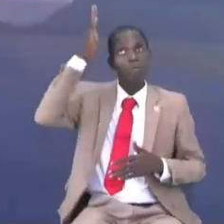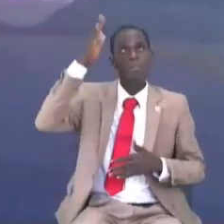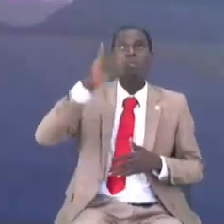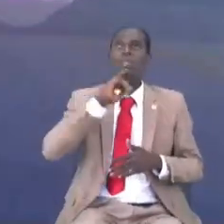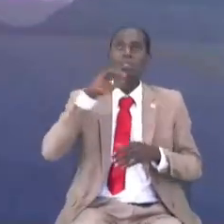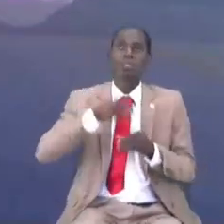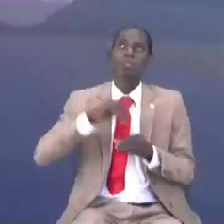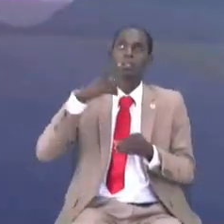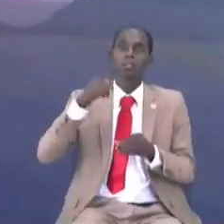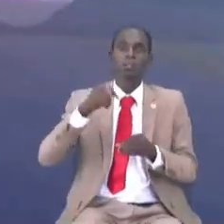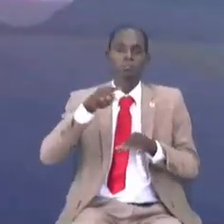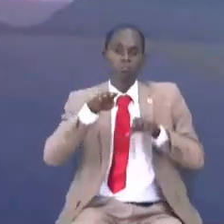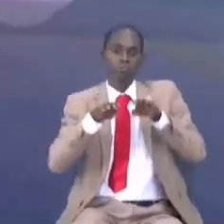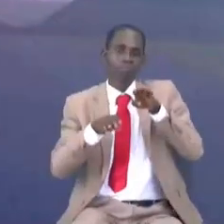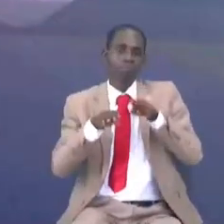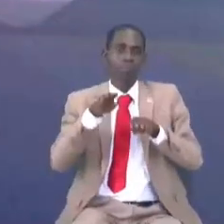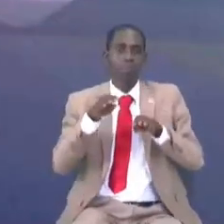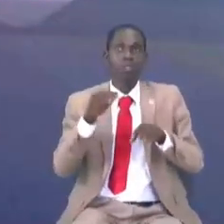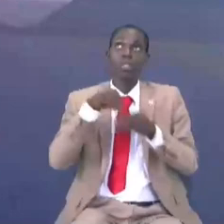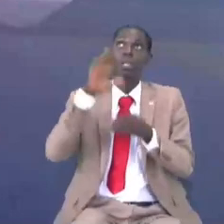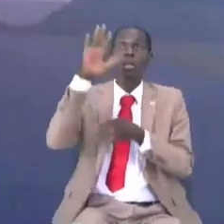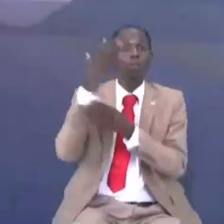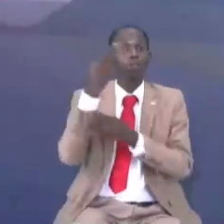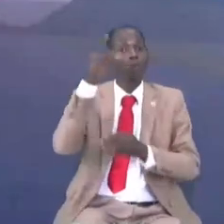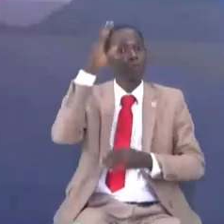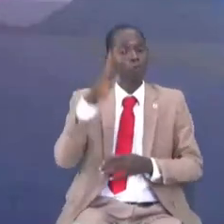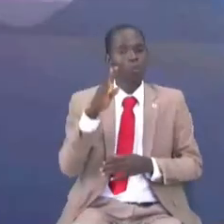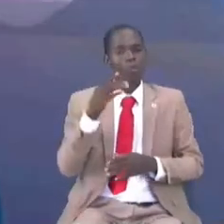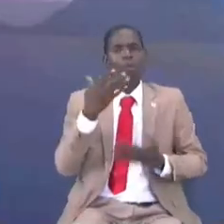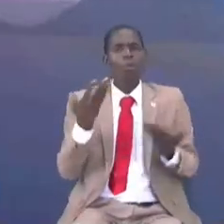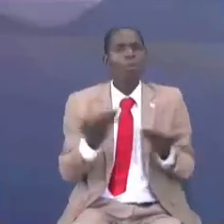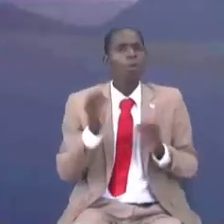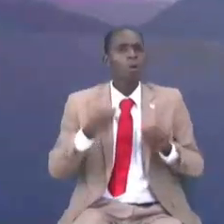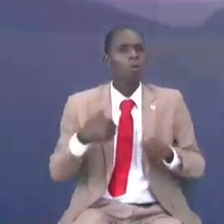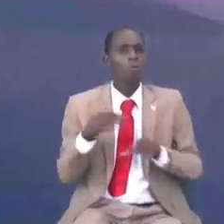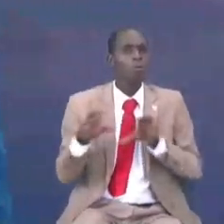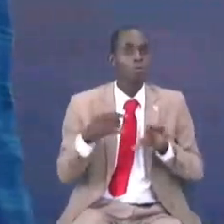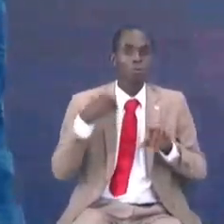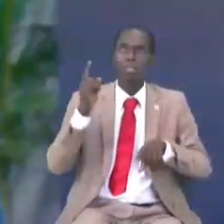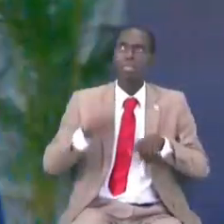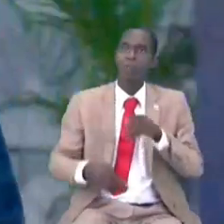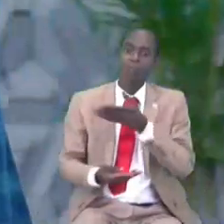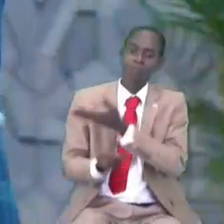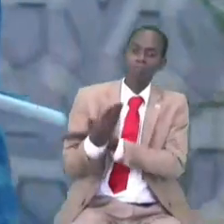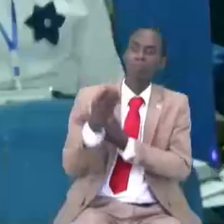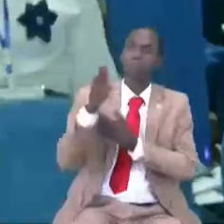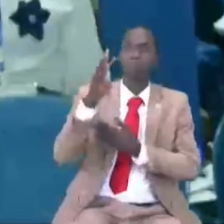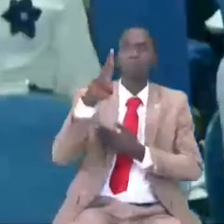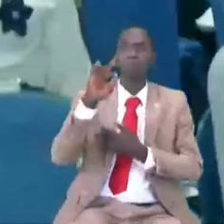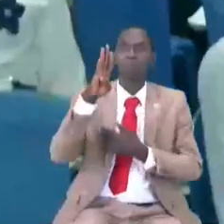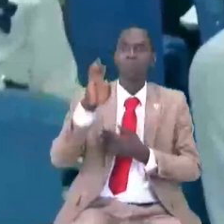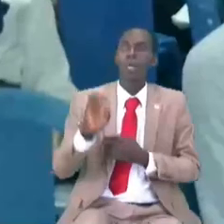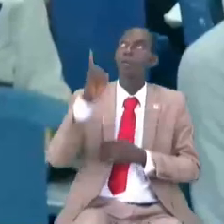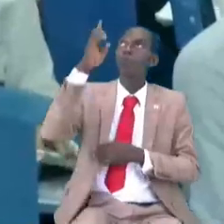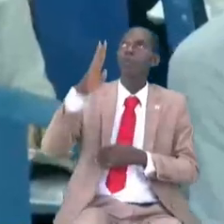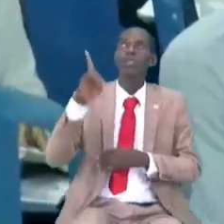de Dieu. Et que pouvons-nous faire? Nous ne pouvons pas lui donner de l'argent. Il ne dépense pas les devises de la terre au ciel. Que pouvons-nous faire? Nous ne pouvons